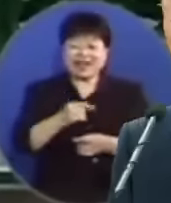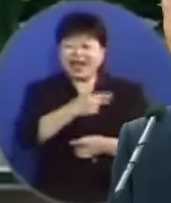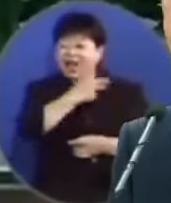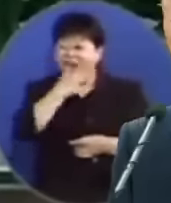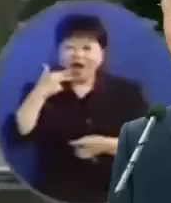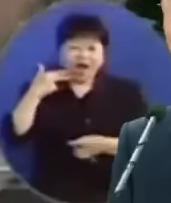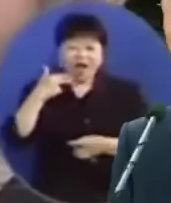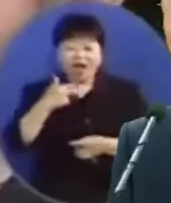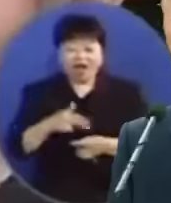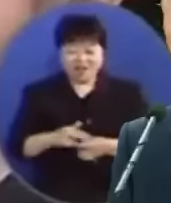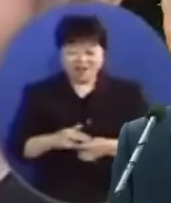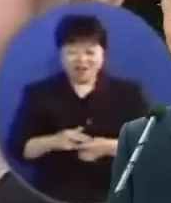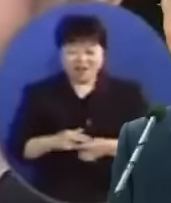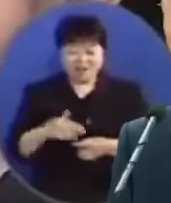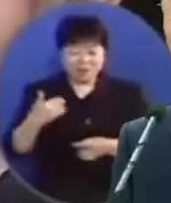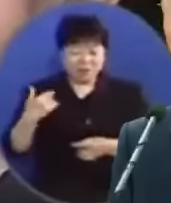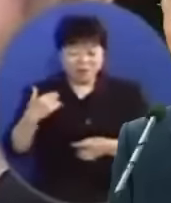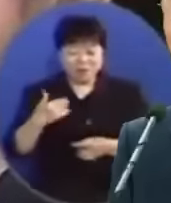학생회장이 방언을 말하는구나.